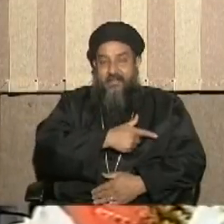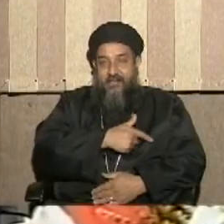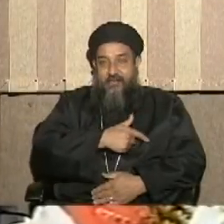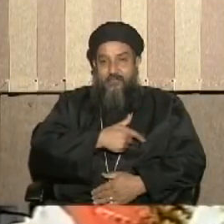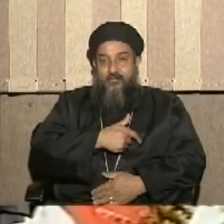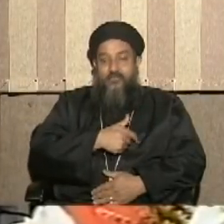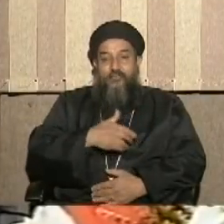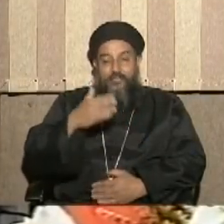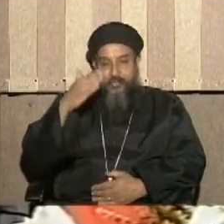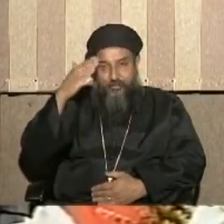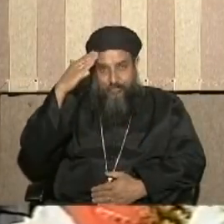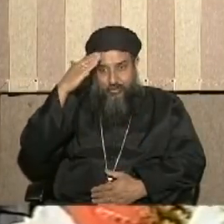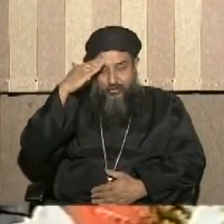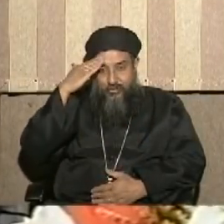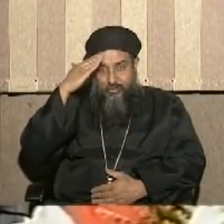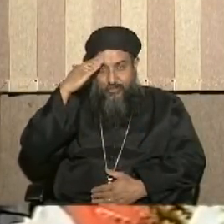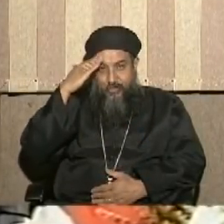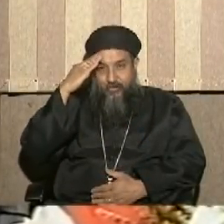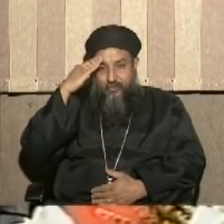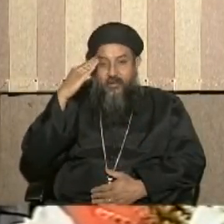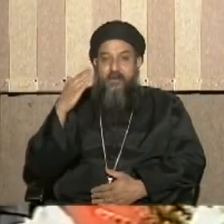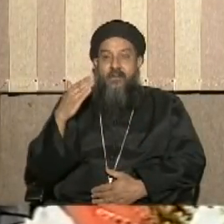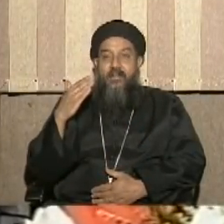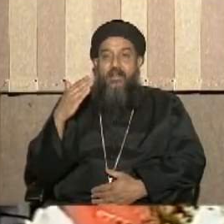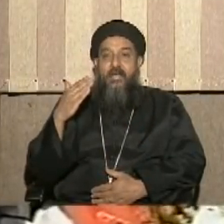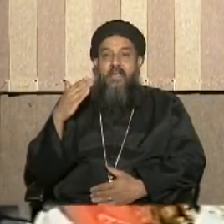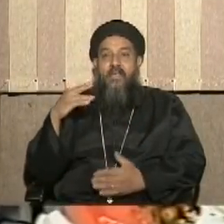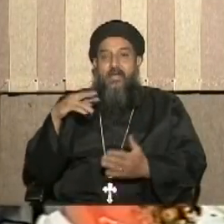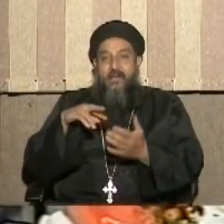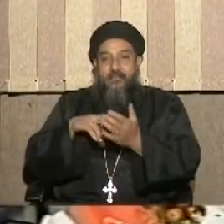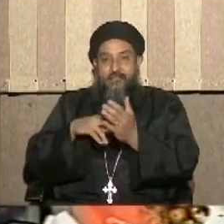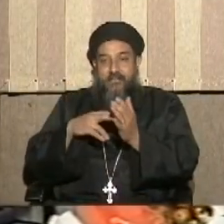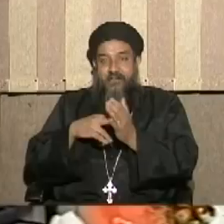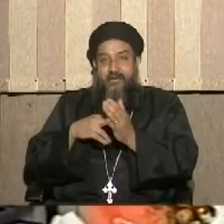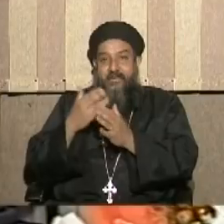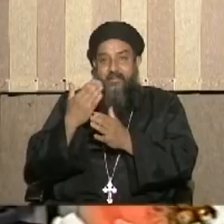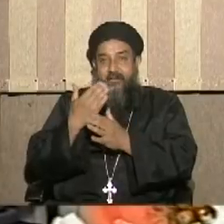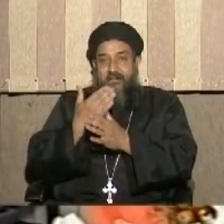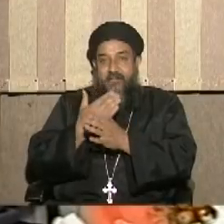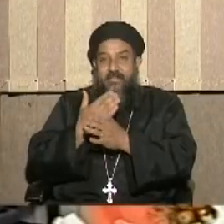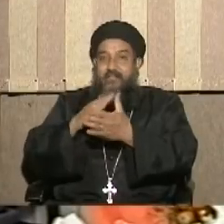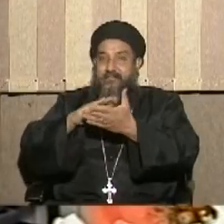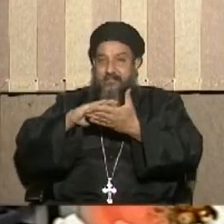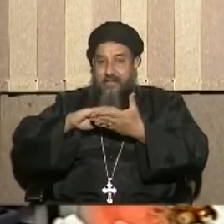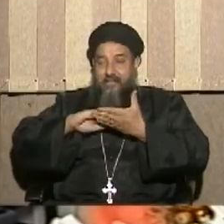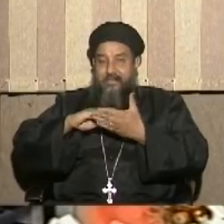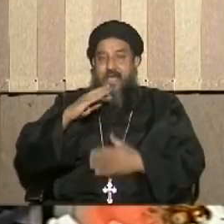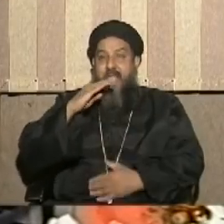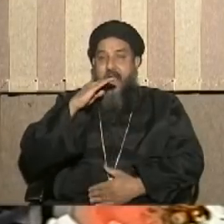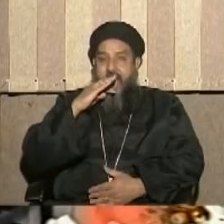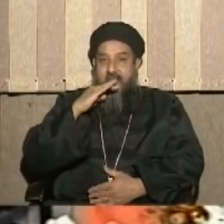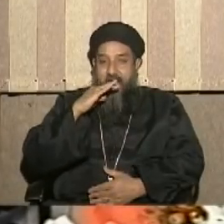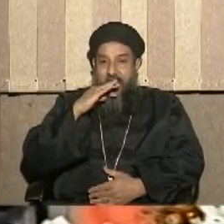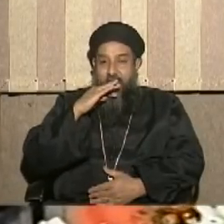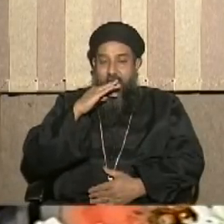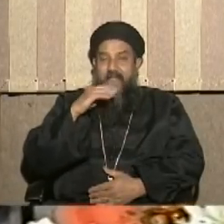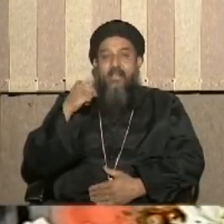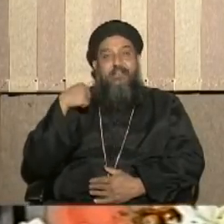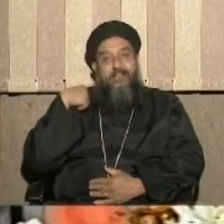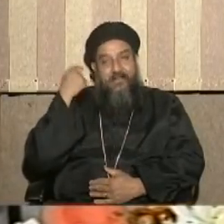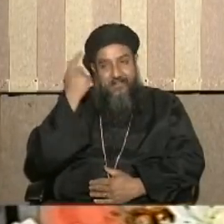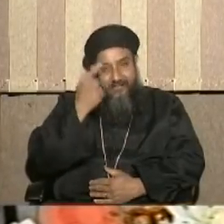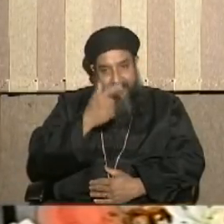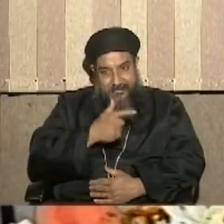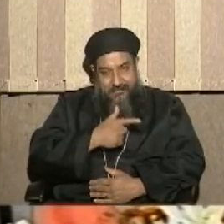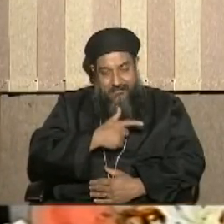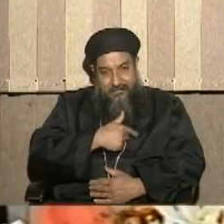أنا بشكر ربنا إنه سمح لي إني أجي عند نيافتك هنا أستراليا عشان ناخد كلمة عن